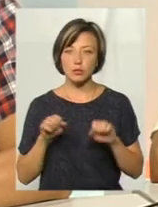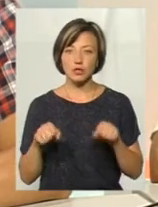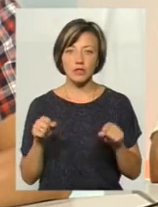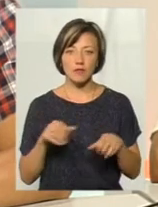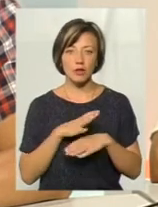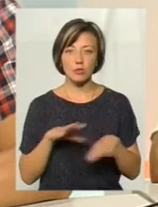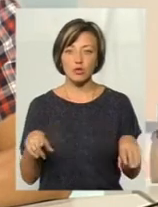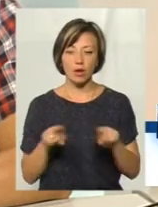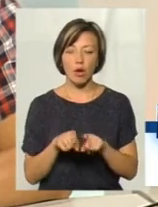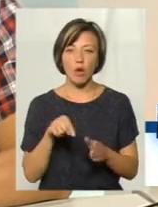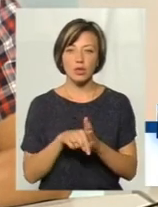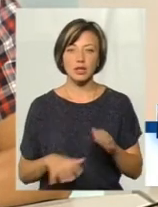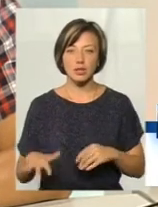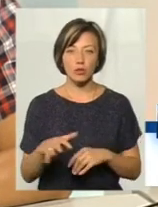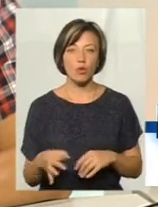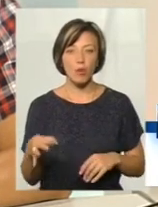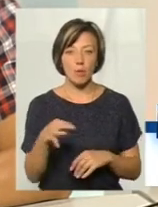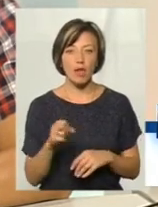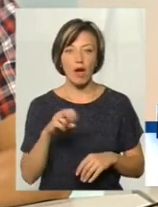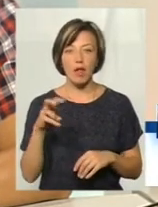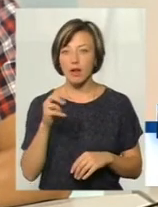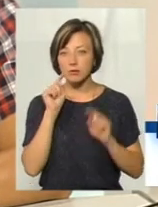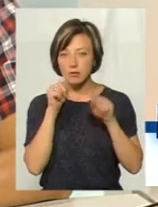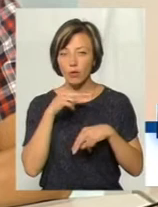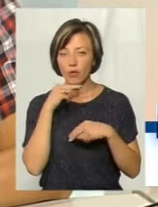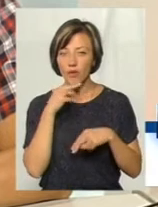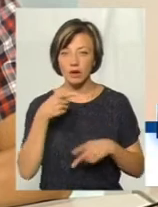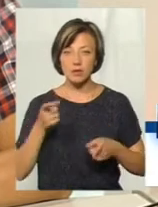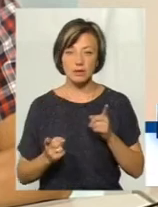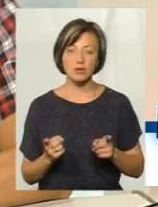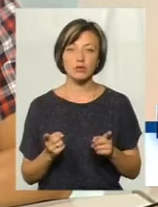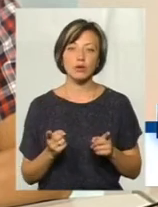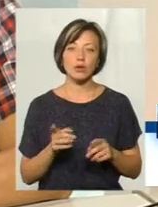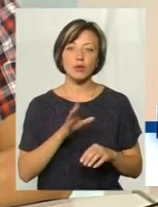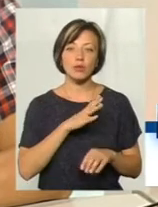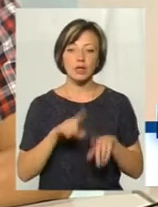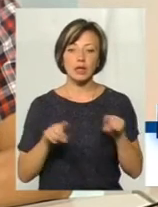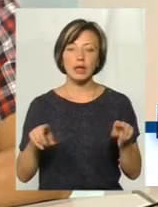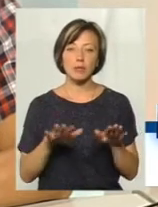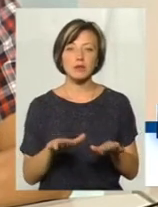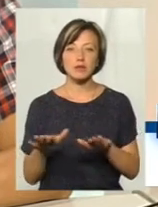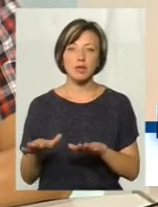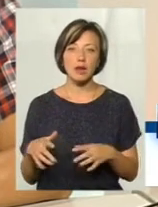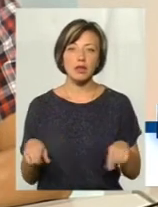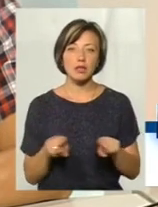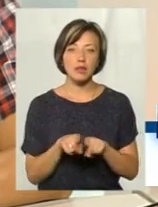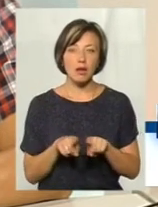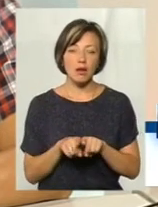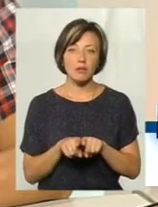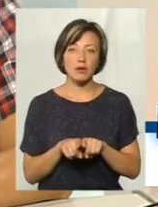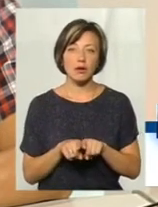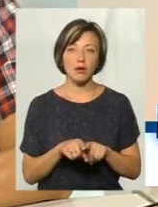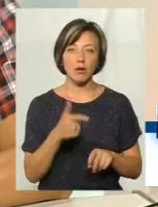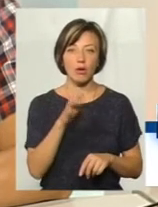таких ознак на території області, але потім ми звернули увагу, що дійсно там були деякі місця, які там так саме на той самий